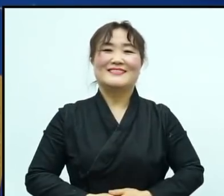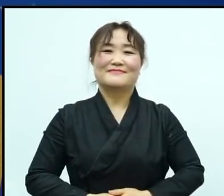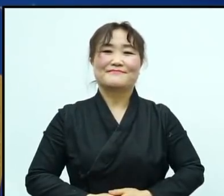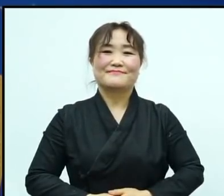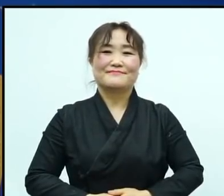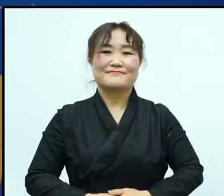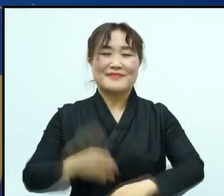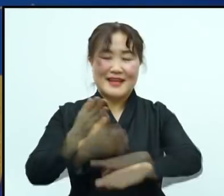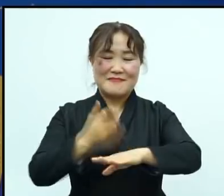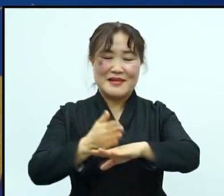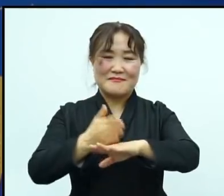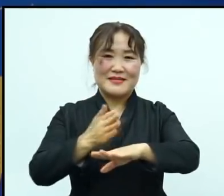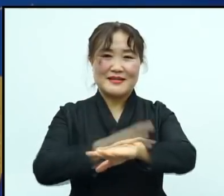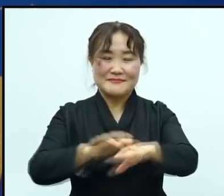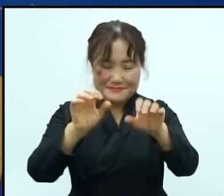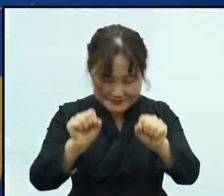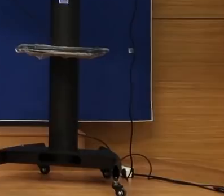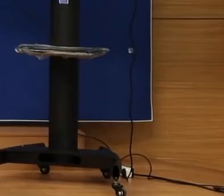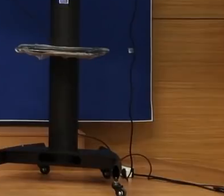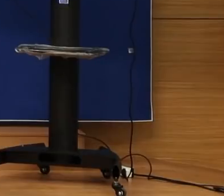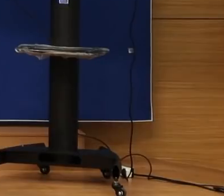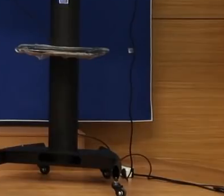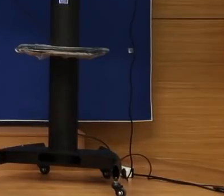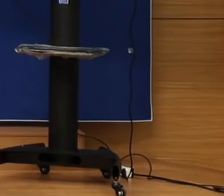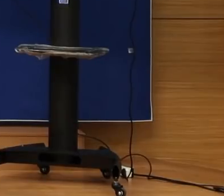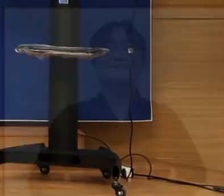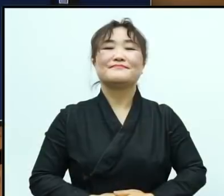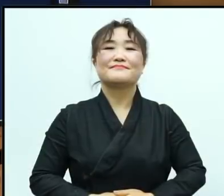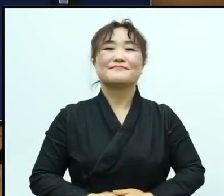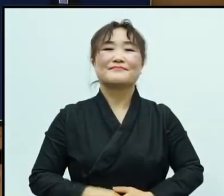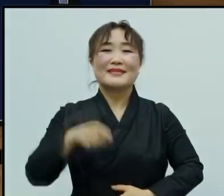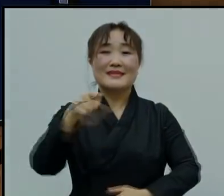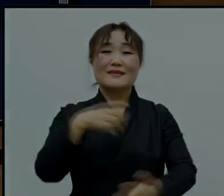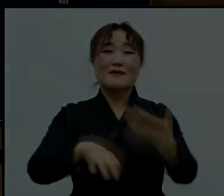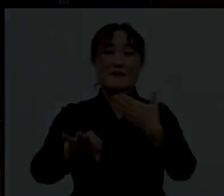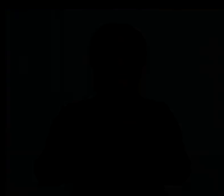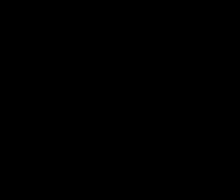고맙습니다. 그럼 참석하겠습니다.